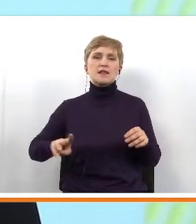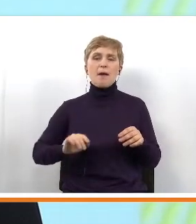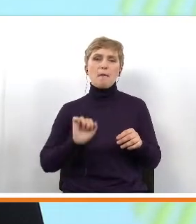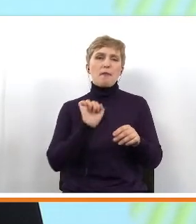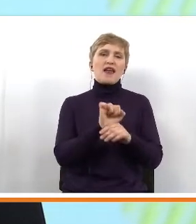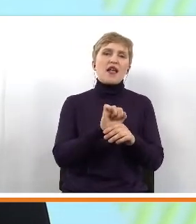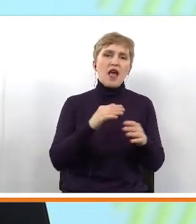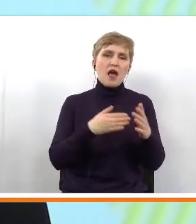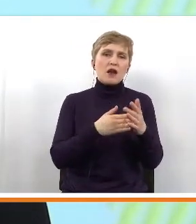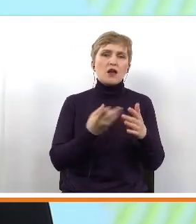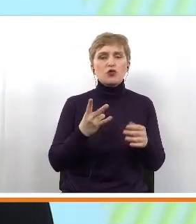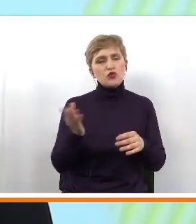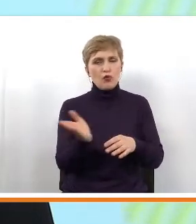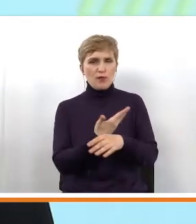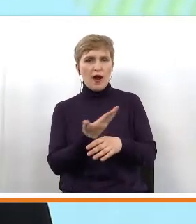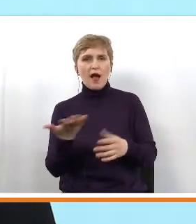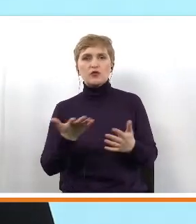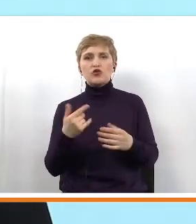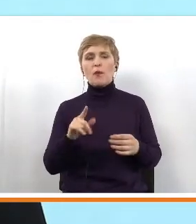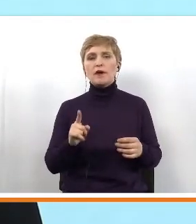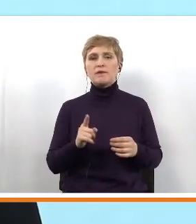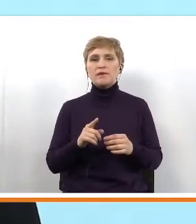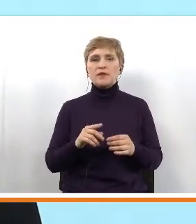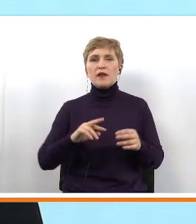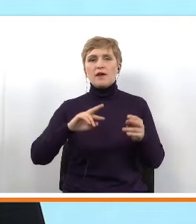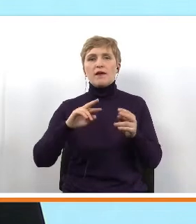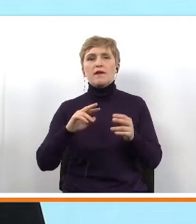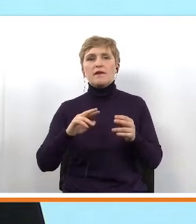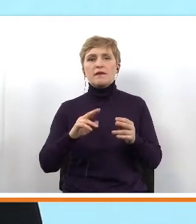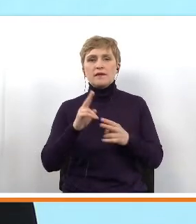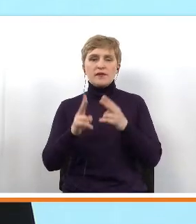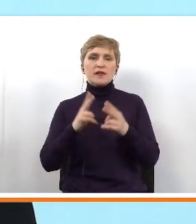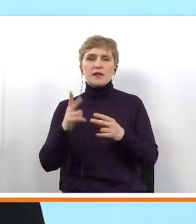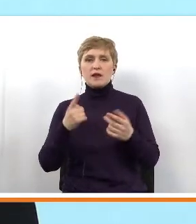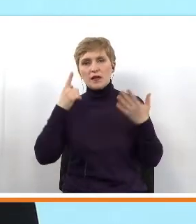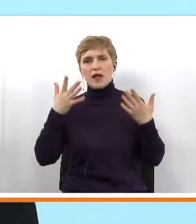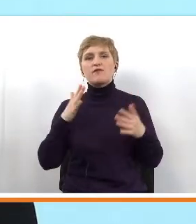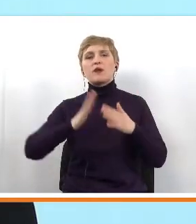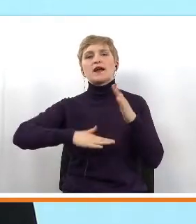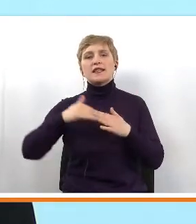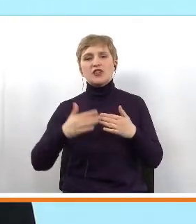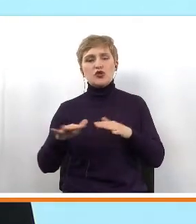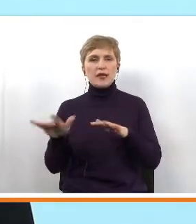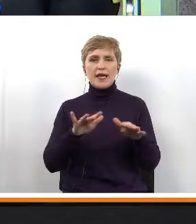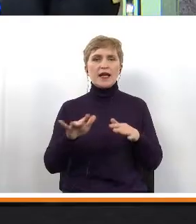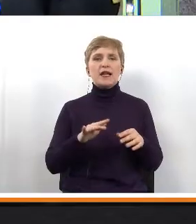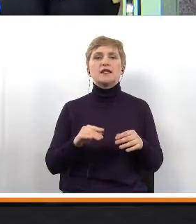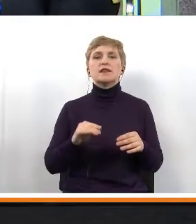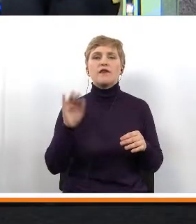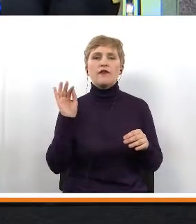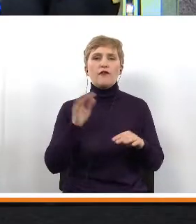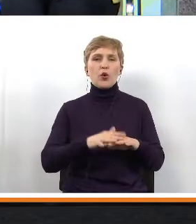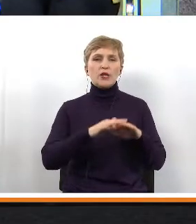было бы важно снять для того, чтобы внести какую-то ясность в практическую деятельность фондов целевого капитала.